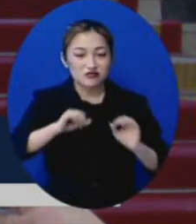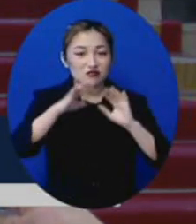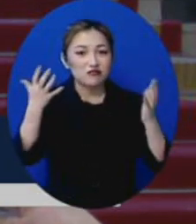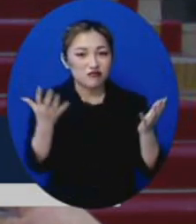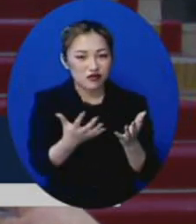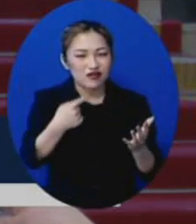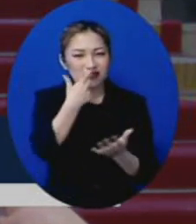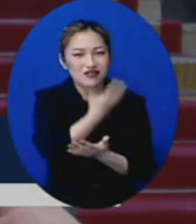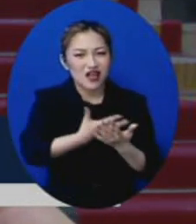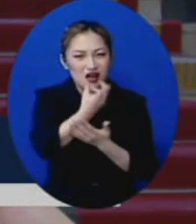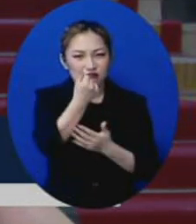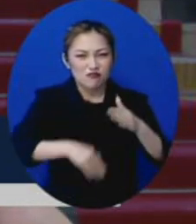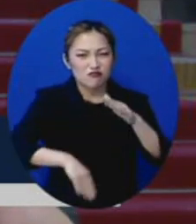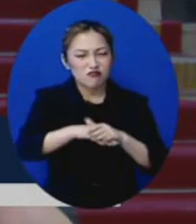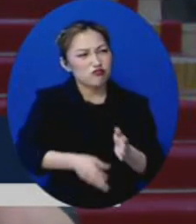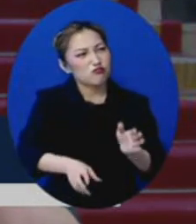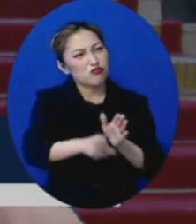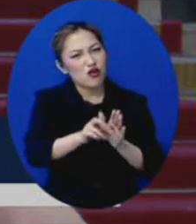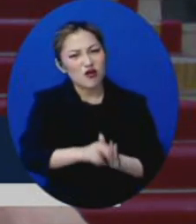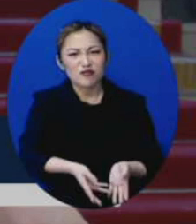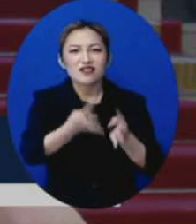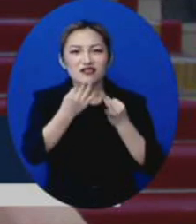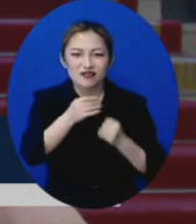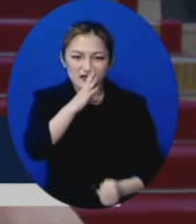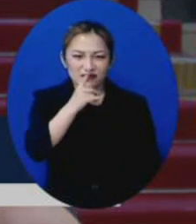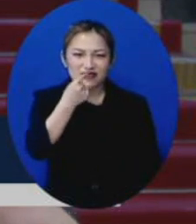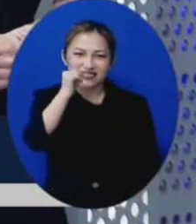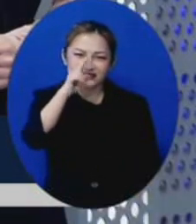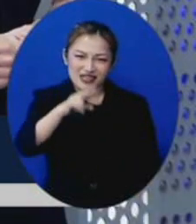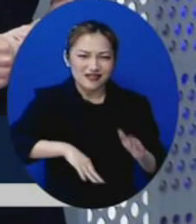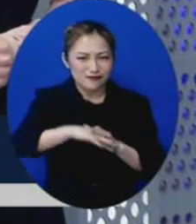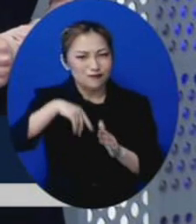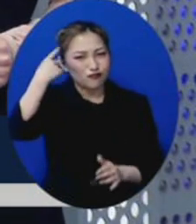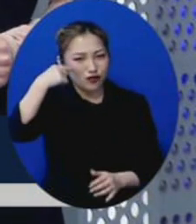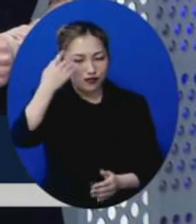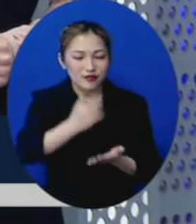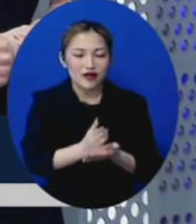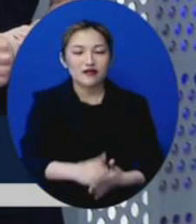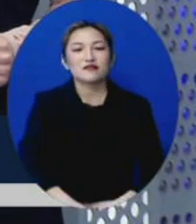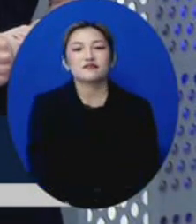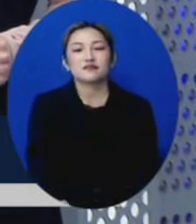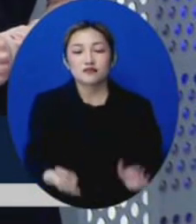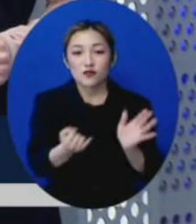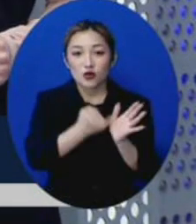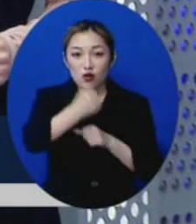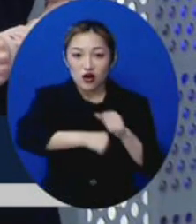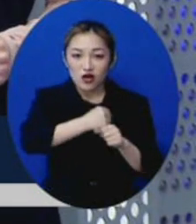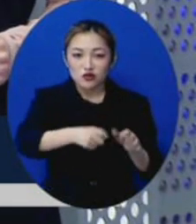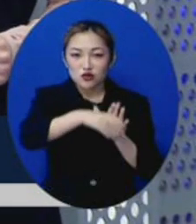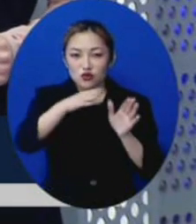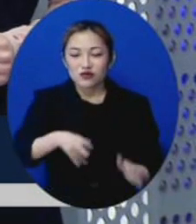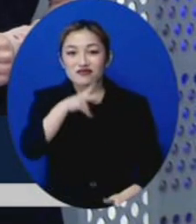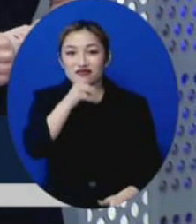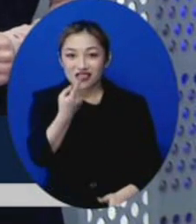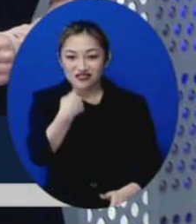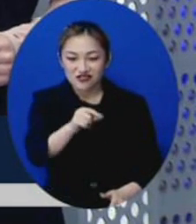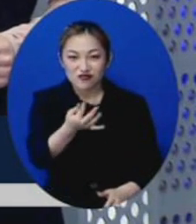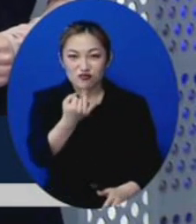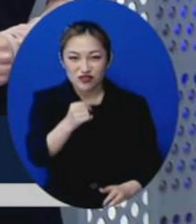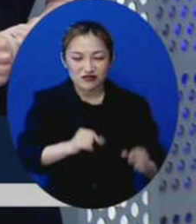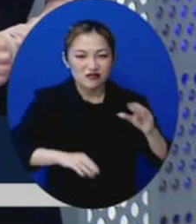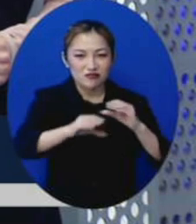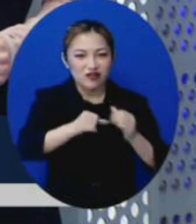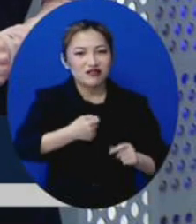вэ гэдэг зүйлийг бол бид нар бол доор хийж боломжтой бол доор хийж нэг сая төгрөгт хөргмээр байна. Сүүлийн 6 жилийн хугацаанд хөдөлмөрийн үсний доод хэмжээг 4 удаа нэмсэн.